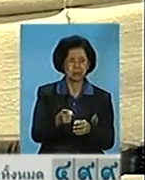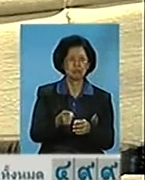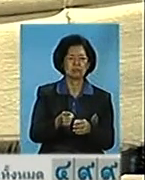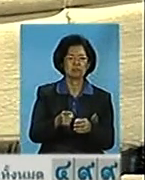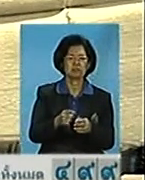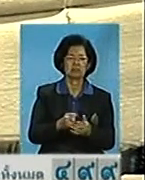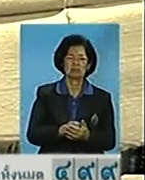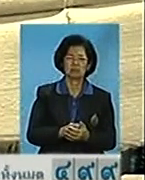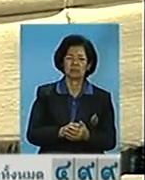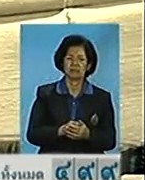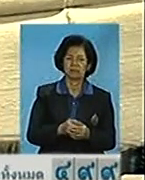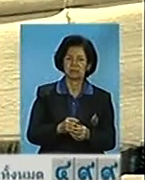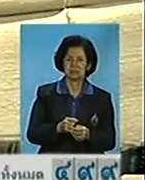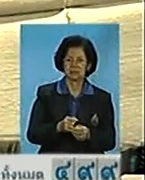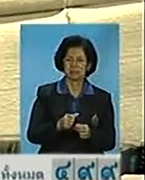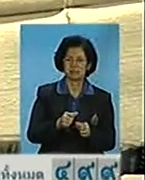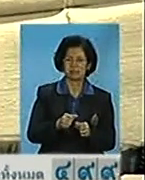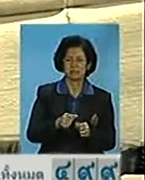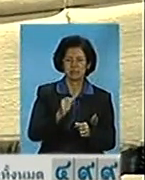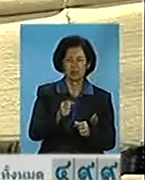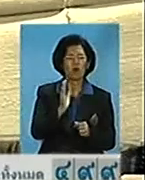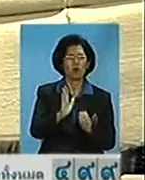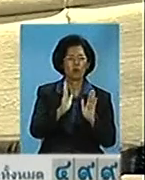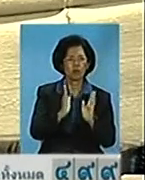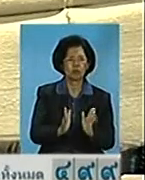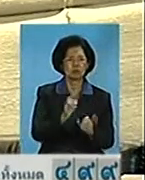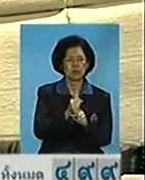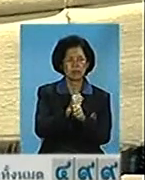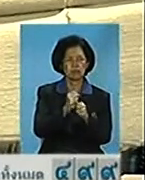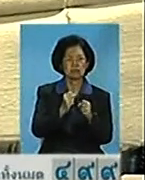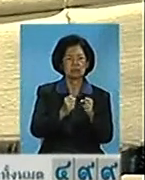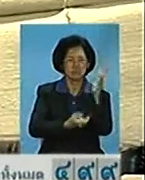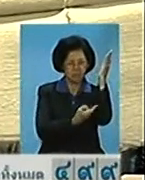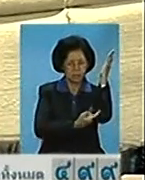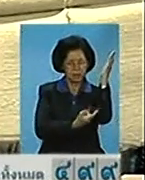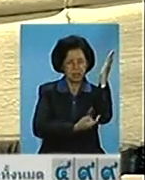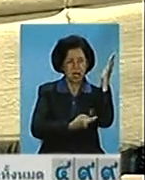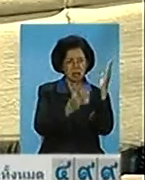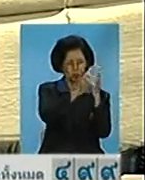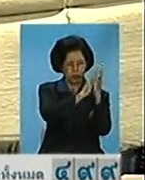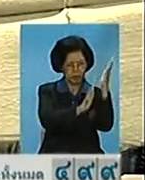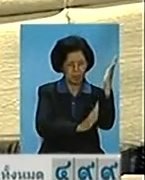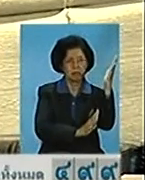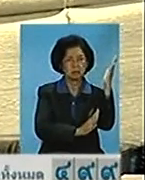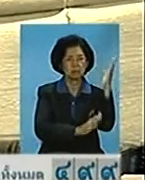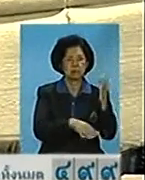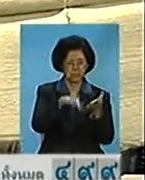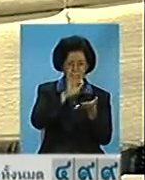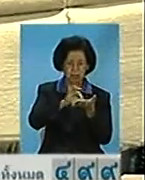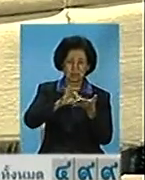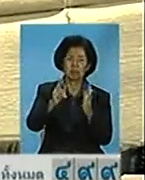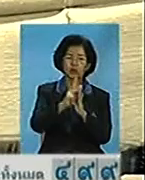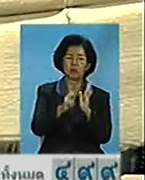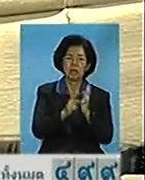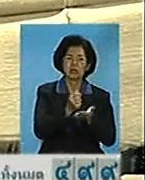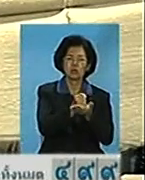ความตายของพี่น้องชาวสนยางทั้งประเทศท่านประธานครับถ้าเขียนกฎหมายเอื้อนายทุนเอื้อพ่อค้าอย่